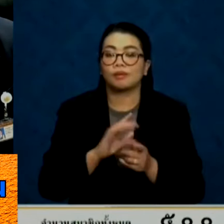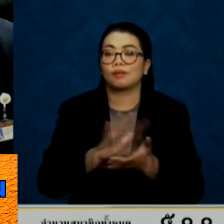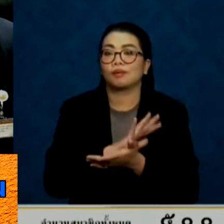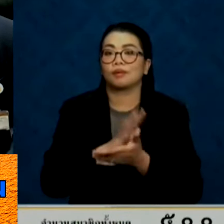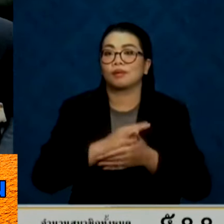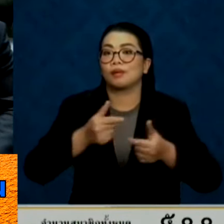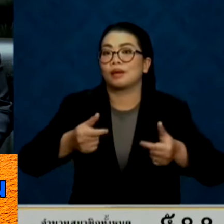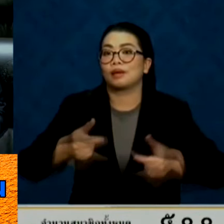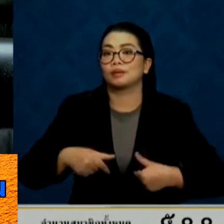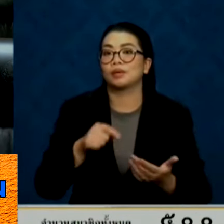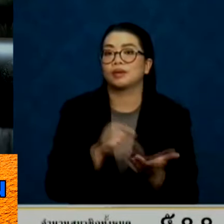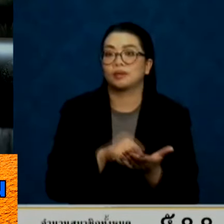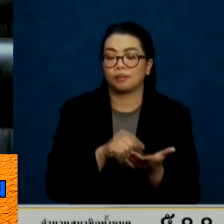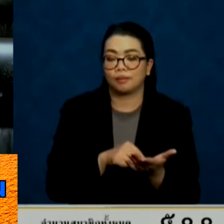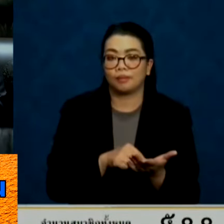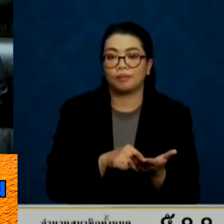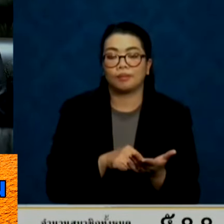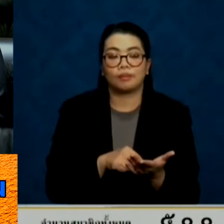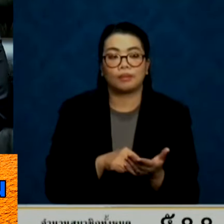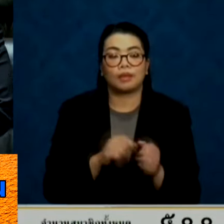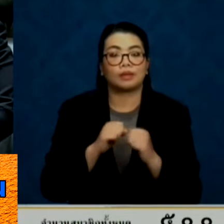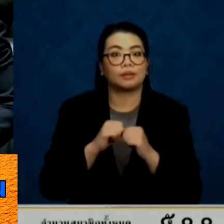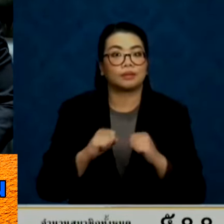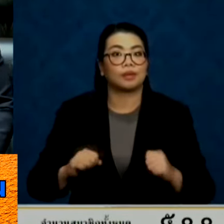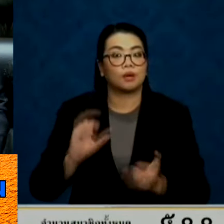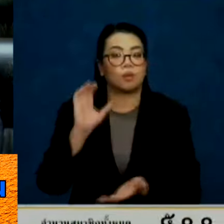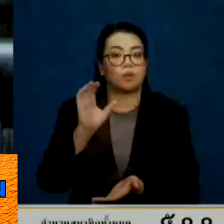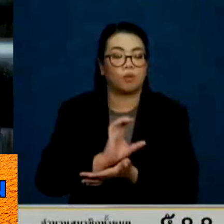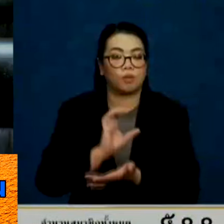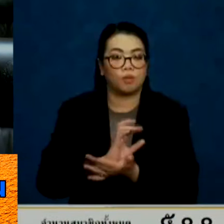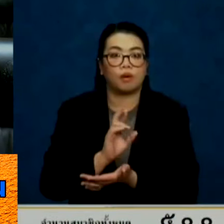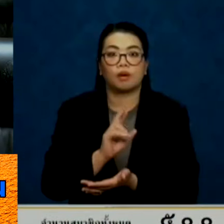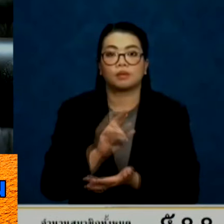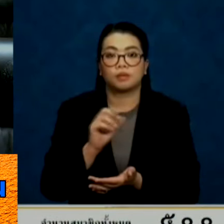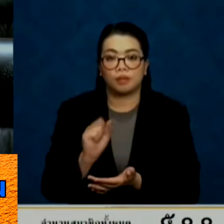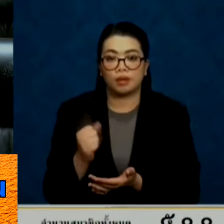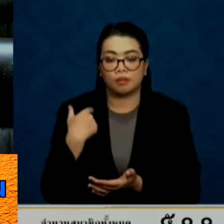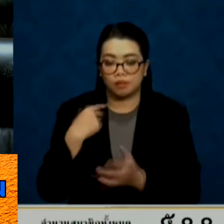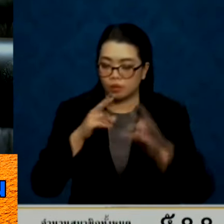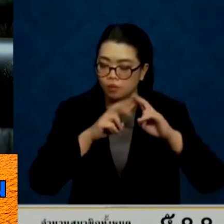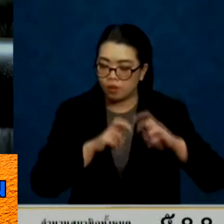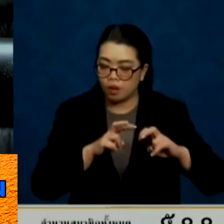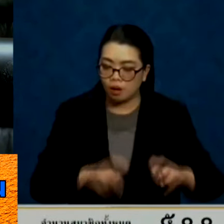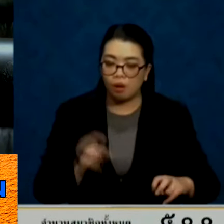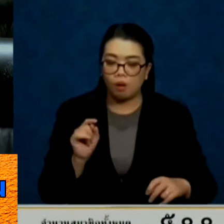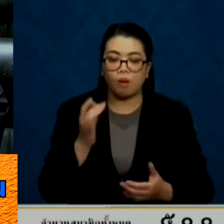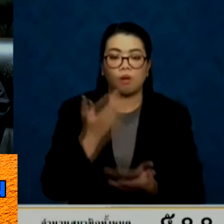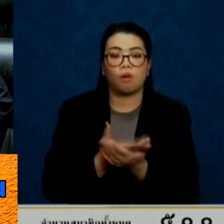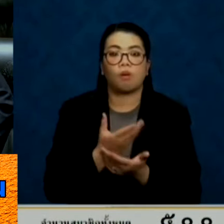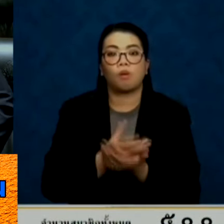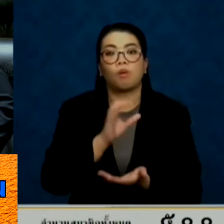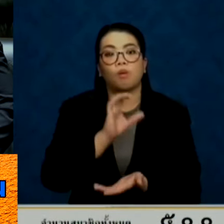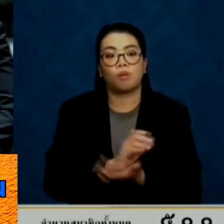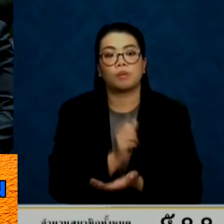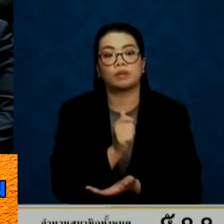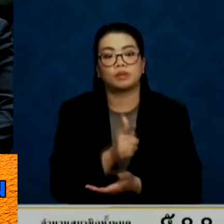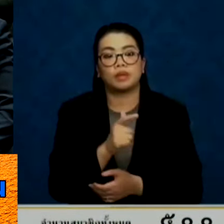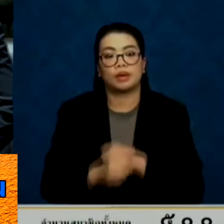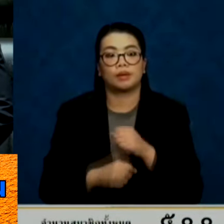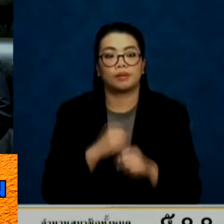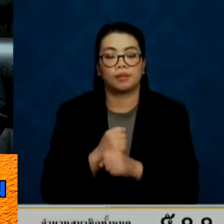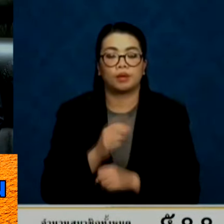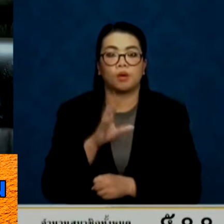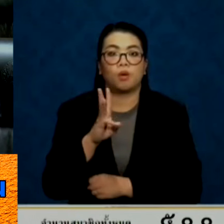องทางสำนกงบรตษภาเราได้มีการวิเคราะงบประมาณรายจายประจำปี